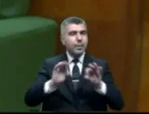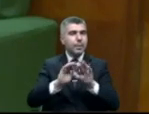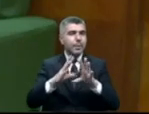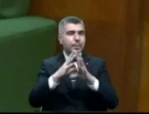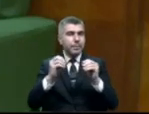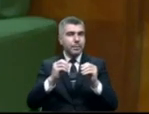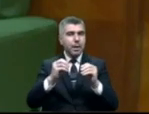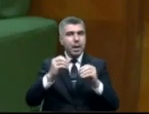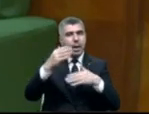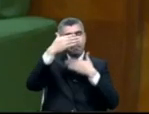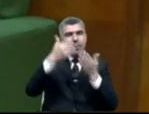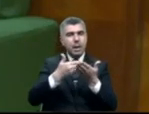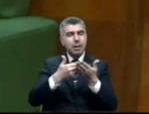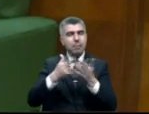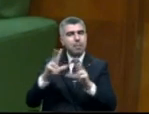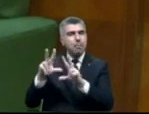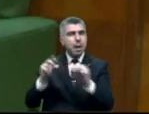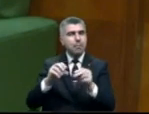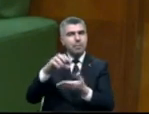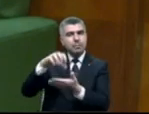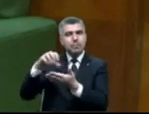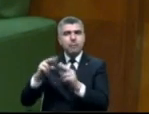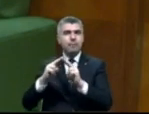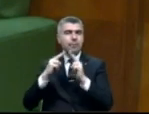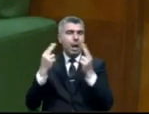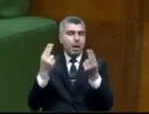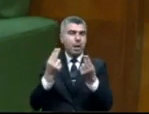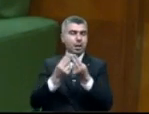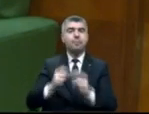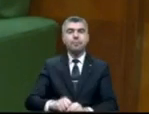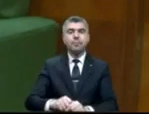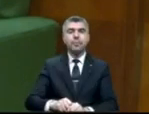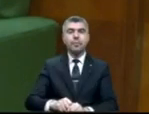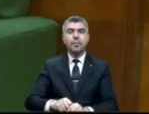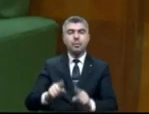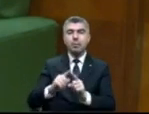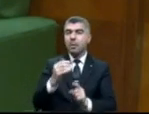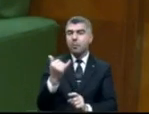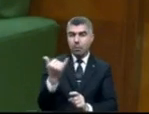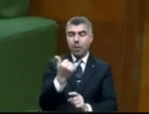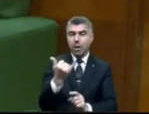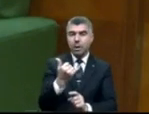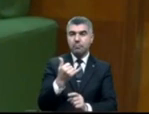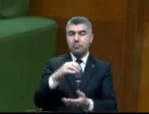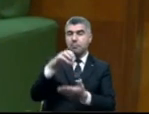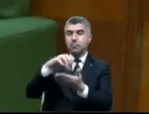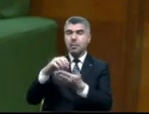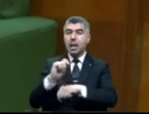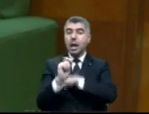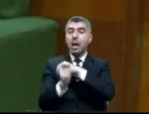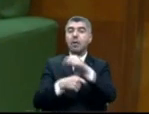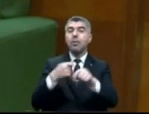كيعاني منها المغرب، شأننا شأن معظم دول العالم. خصنا نهتموا بالمناطق النائية